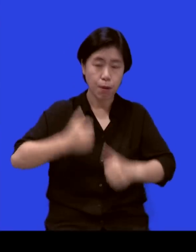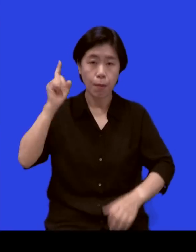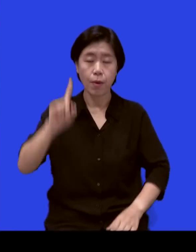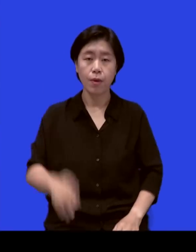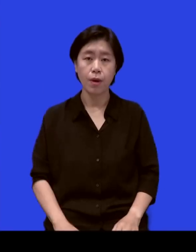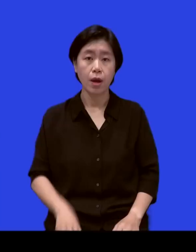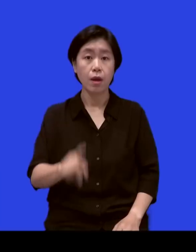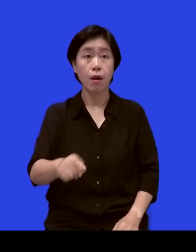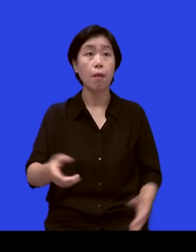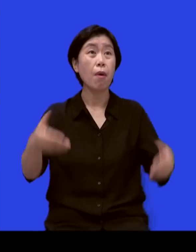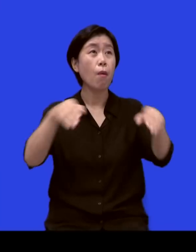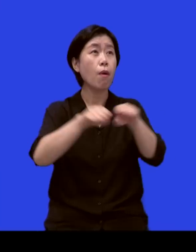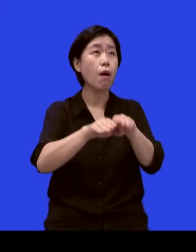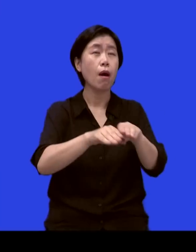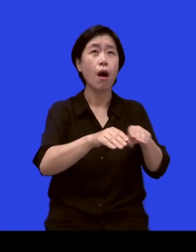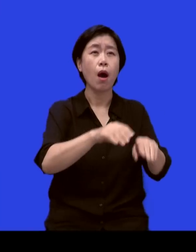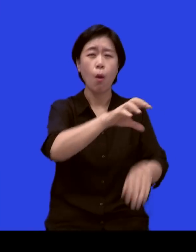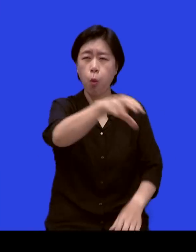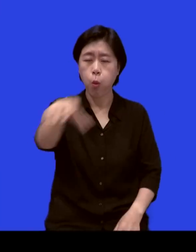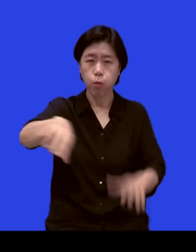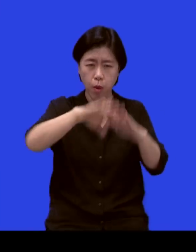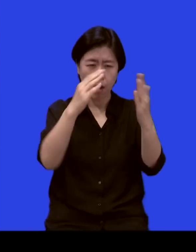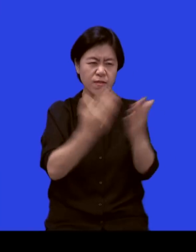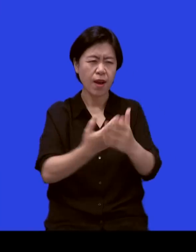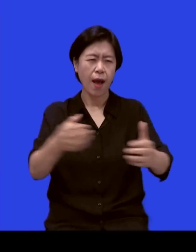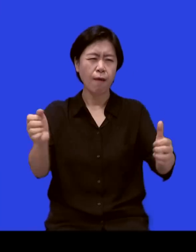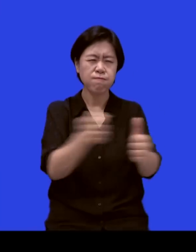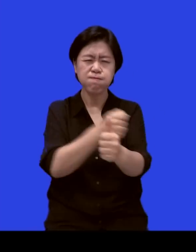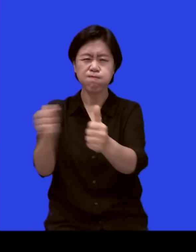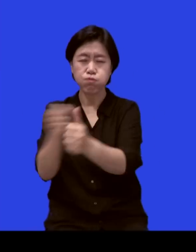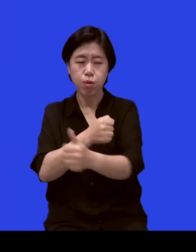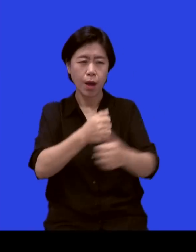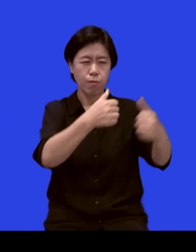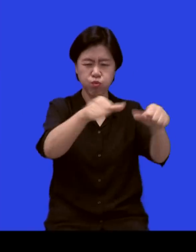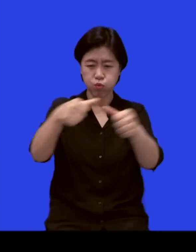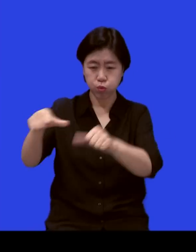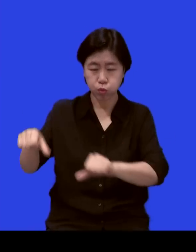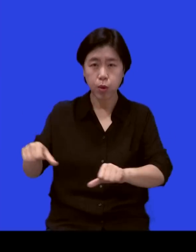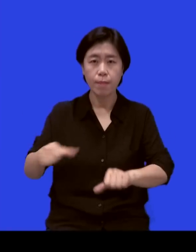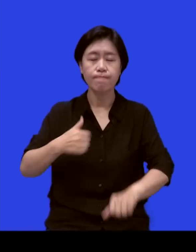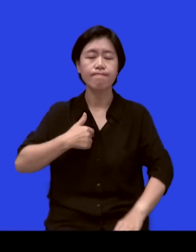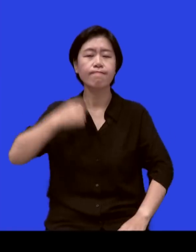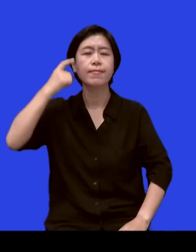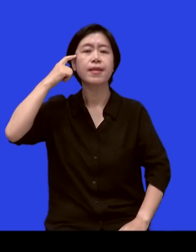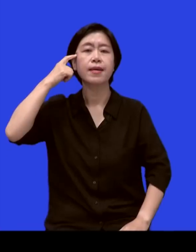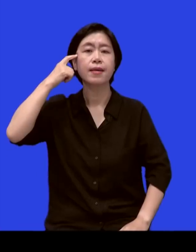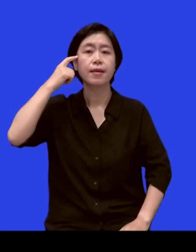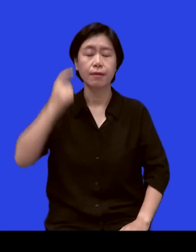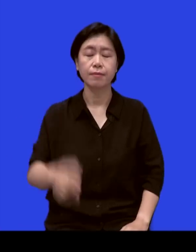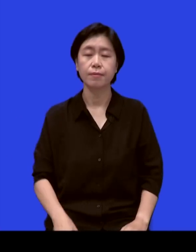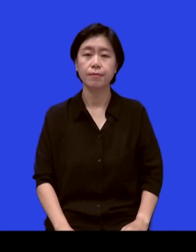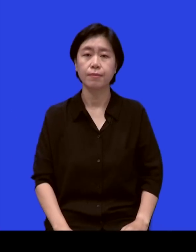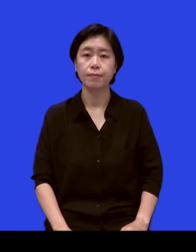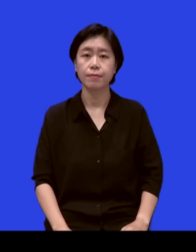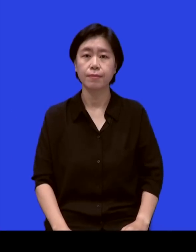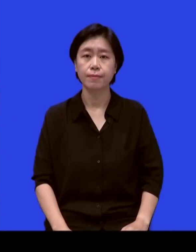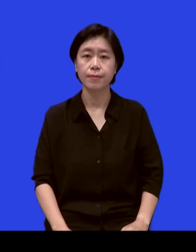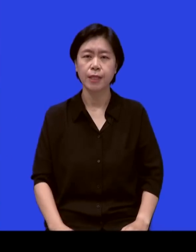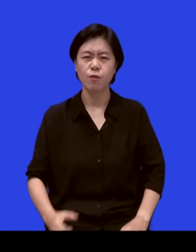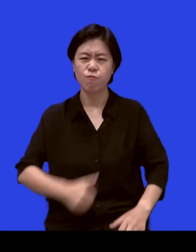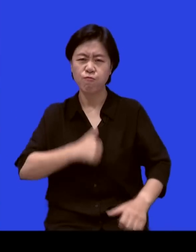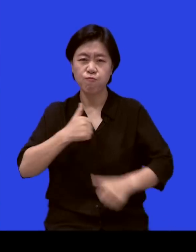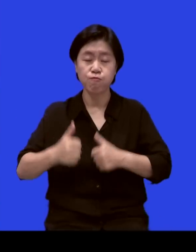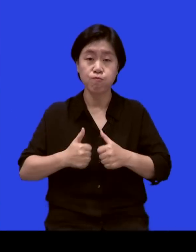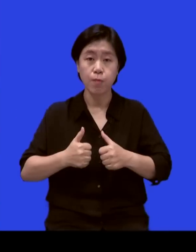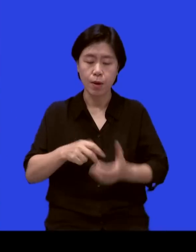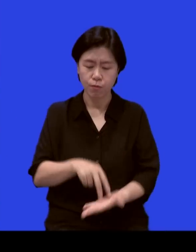때려 부시고 네네. 그리고 나서 이거 원상복귀 하노라 그러면 우리 장모님 원상복귀를 먼저 해라라. 네. 이제 그런 생각까지 제가